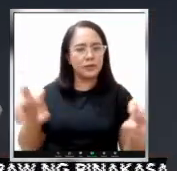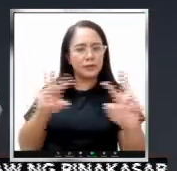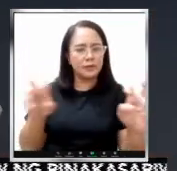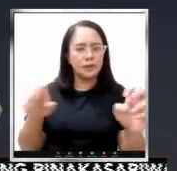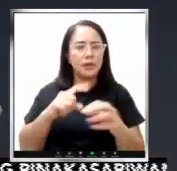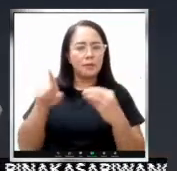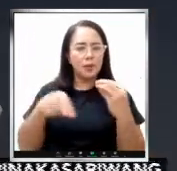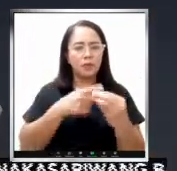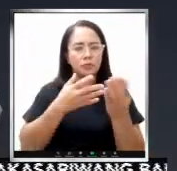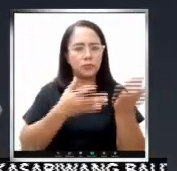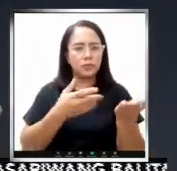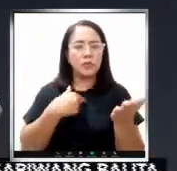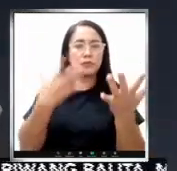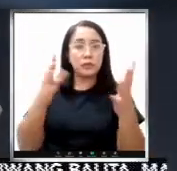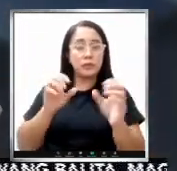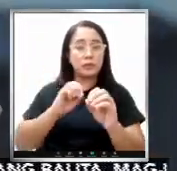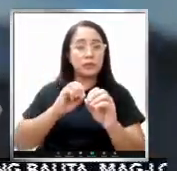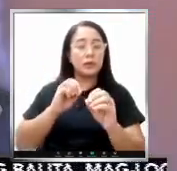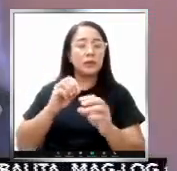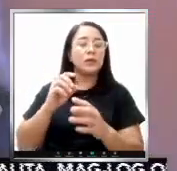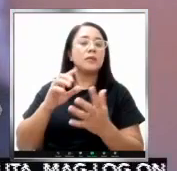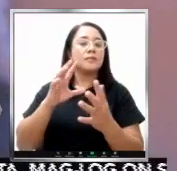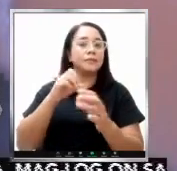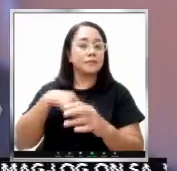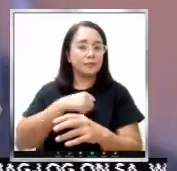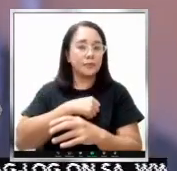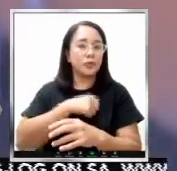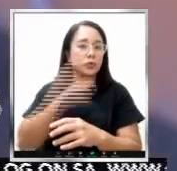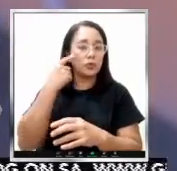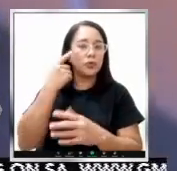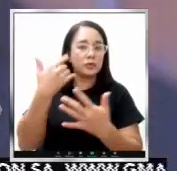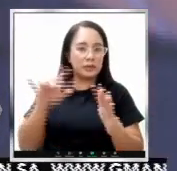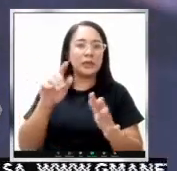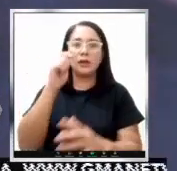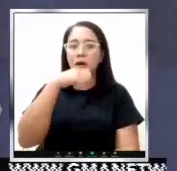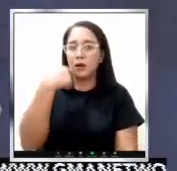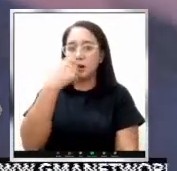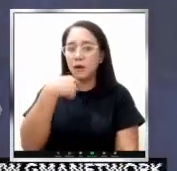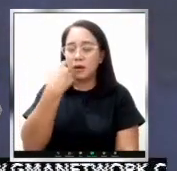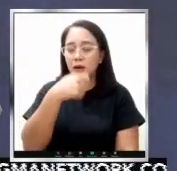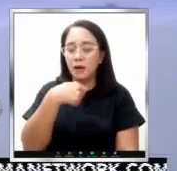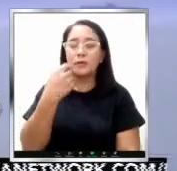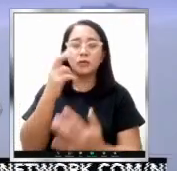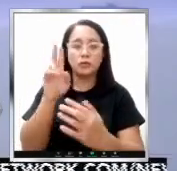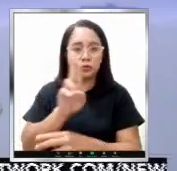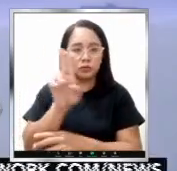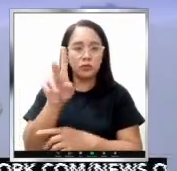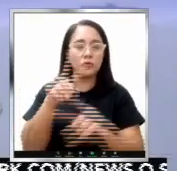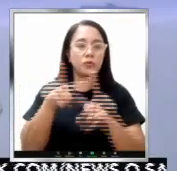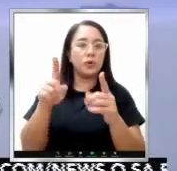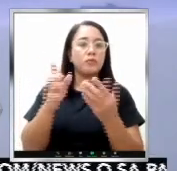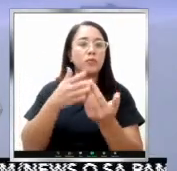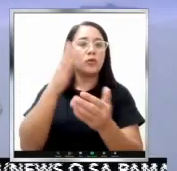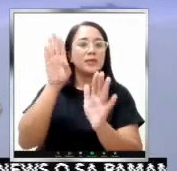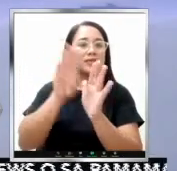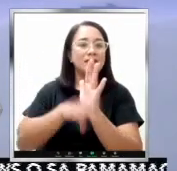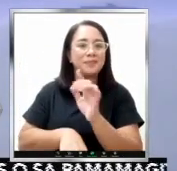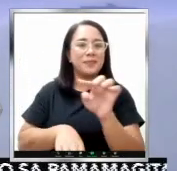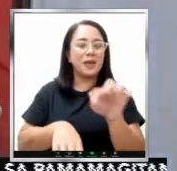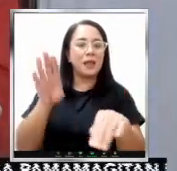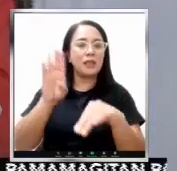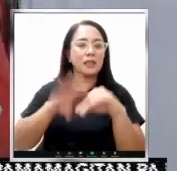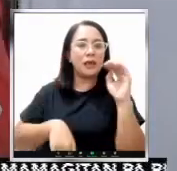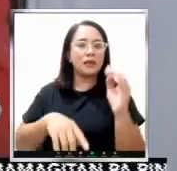Nilinaw na noon ni Gordon na RT-PCR pa rin ang gagawin sa saliva testing. Mas madali at mas murang proseso raw ito kaysa sa pag-swab sa ilong